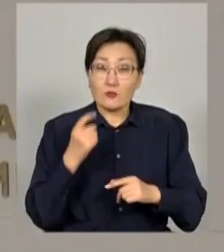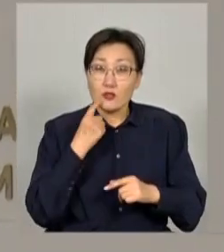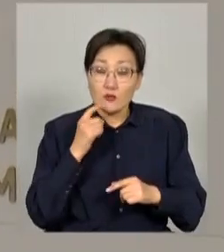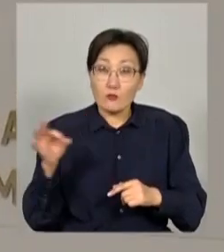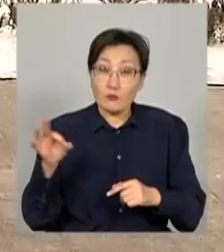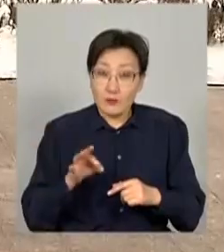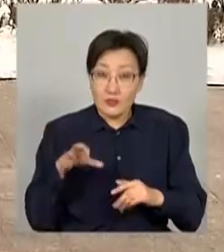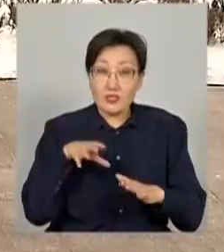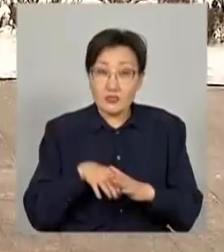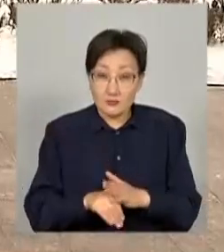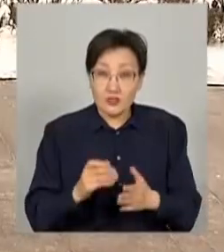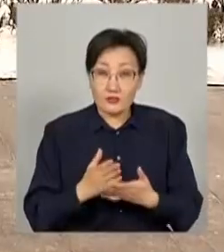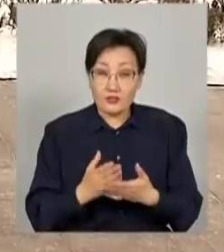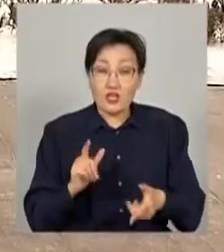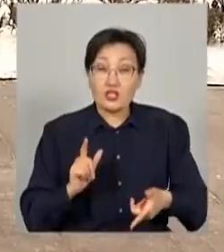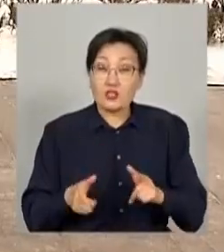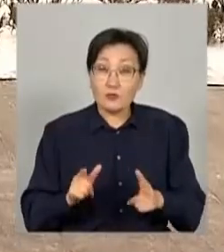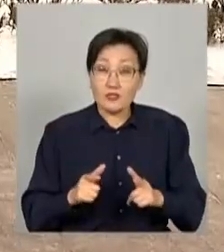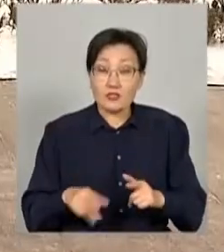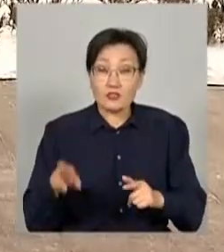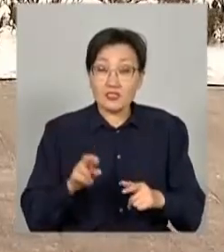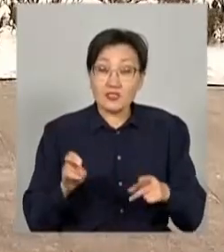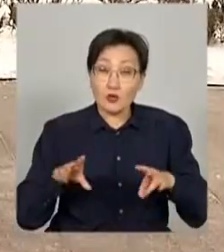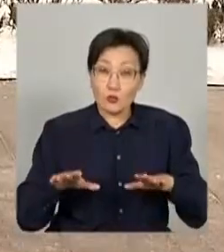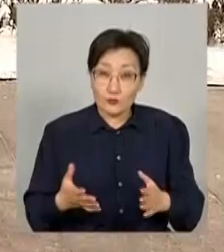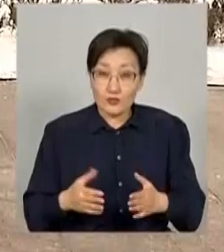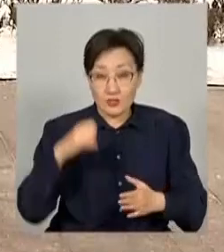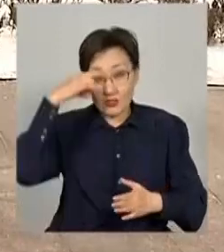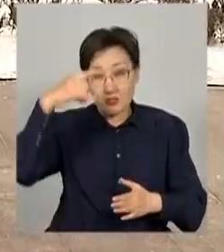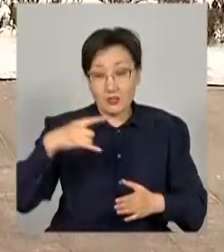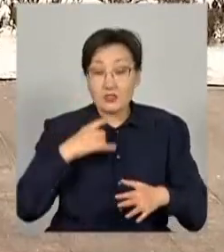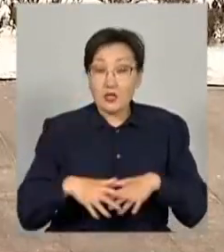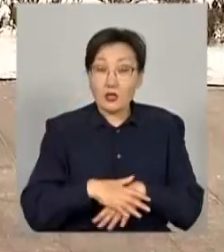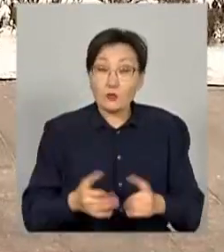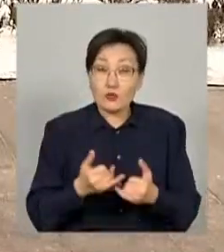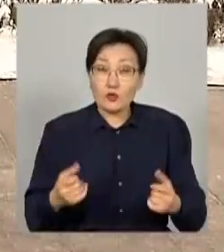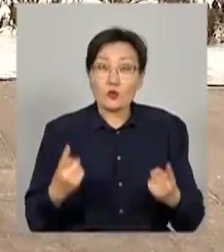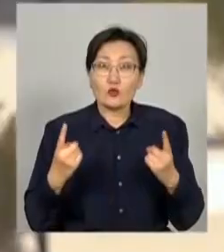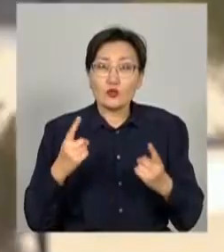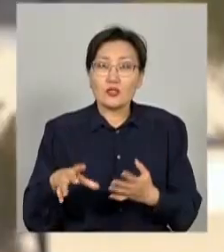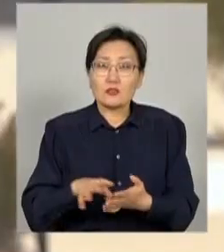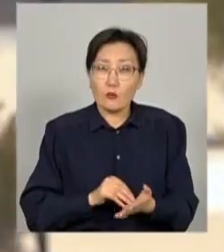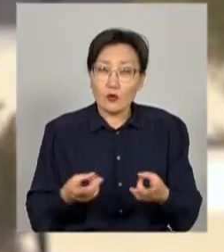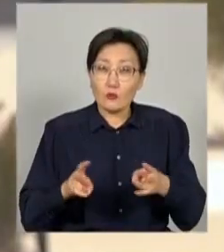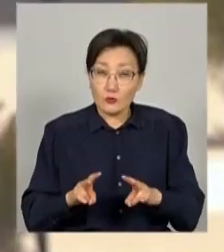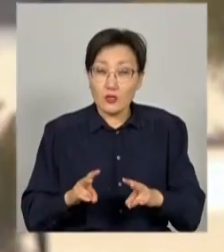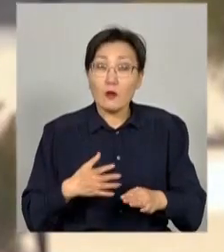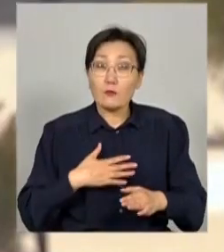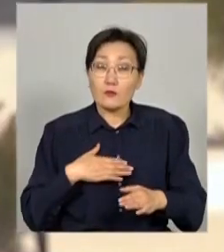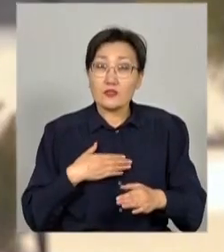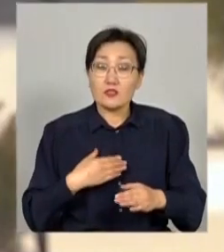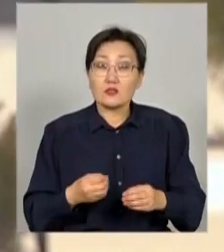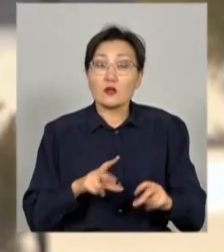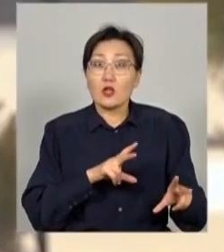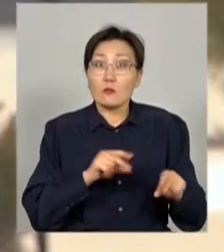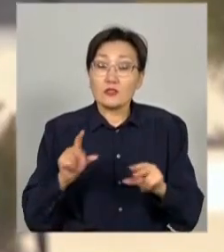көрініс тапқан. Шын мәнінде қаңтар оқиғасы еліміз үшін үлкен сабақ болды. Біз құт